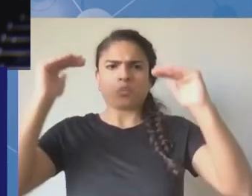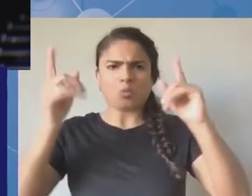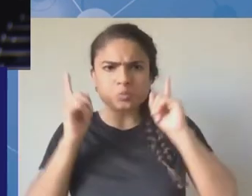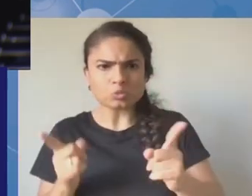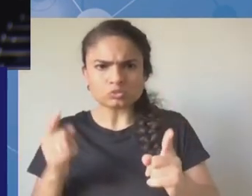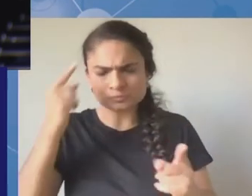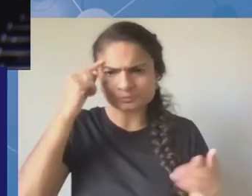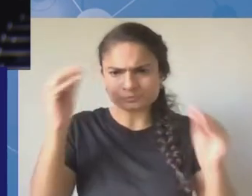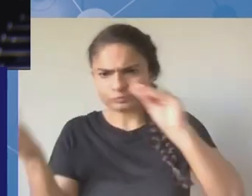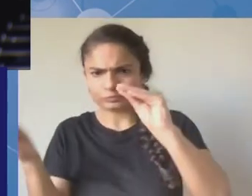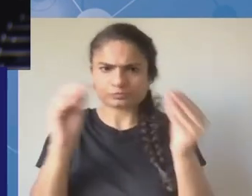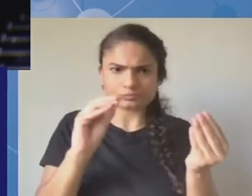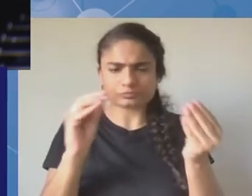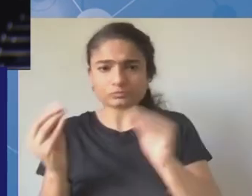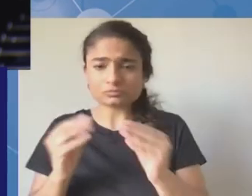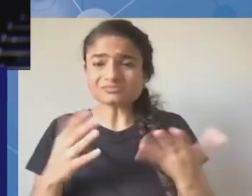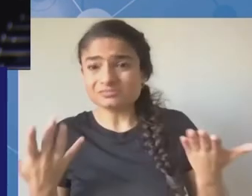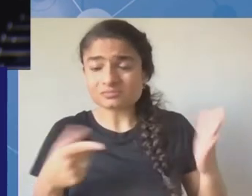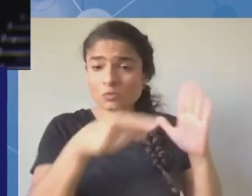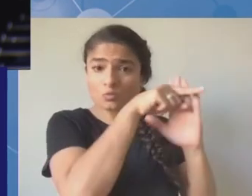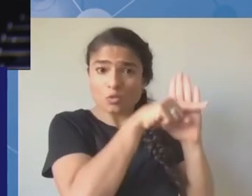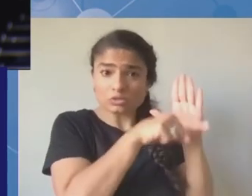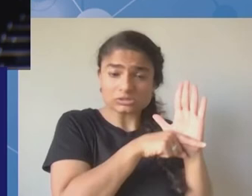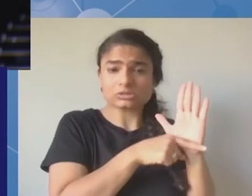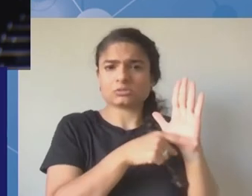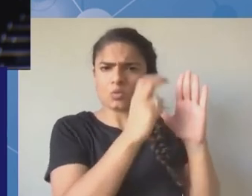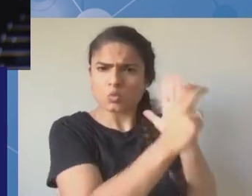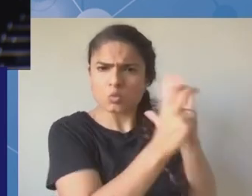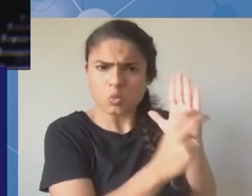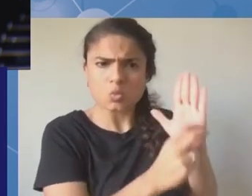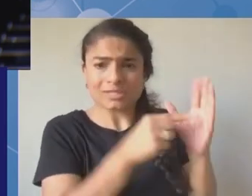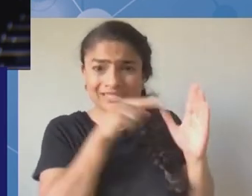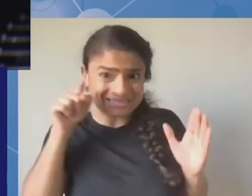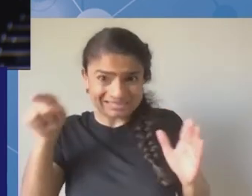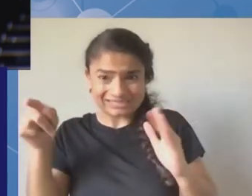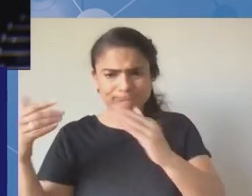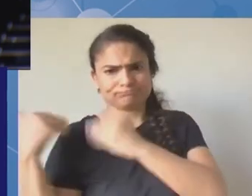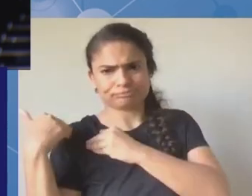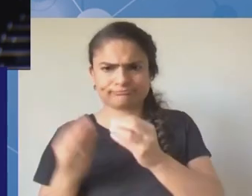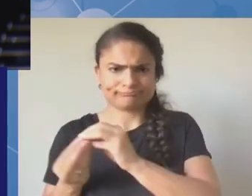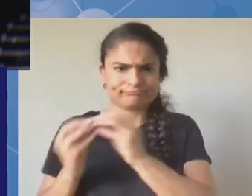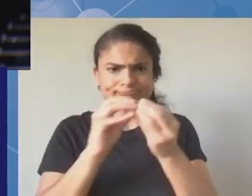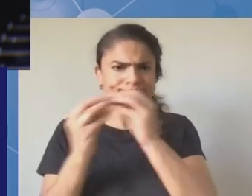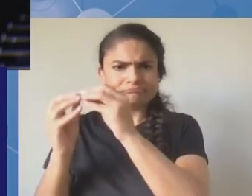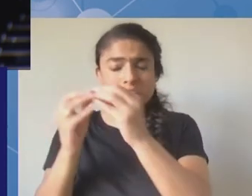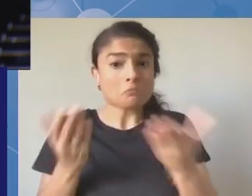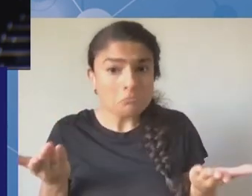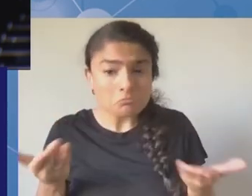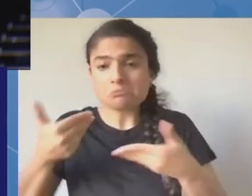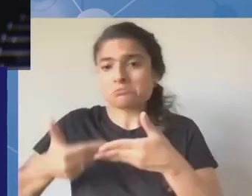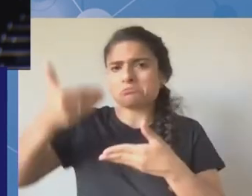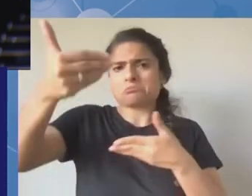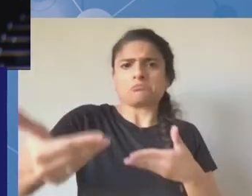أن نجعل ممثلي القضاء يشاركون في ذلك، وربما